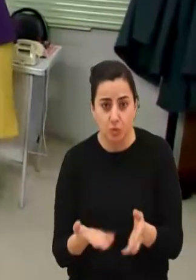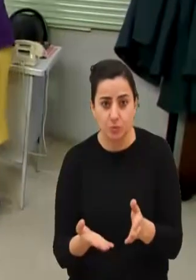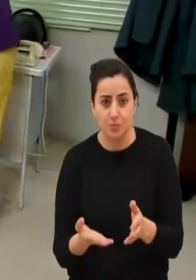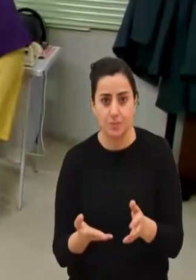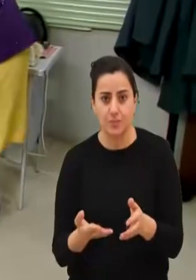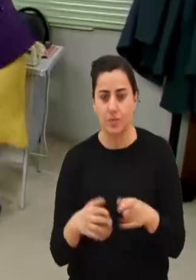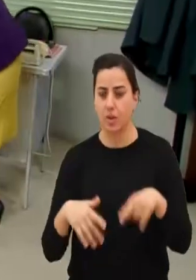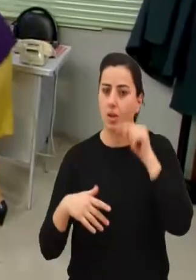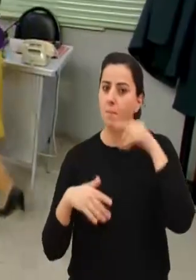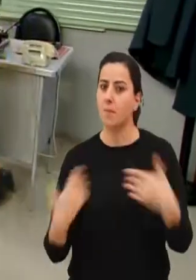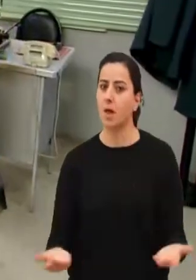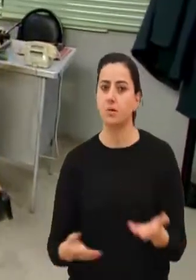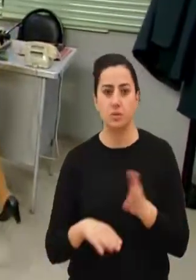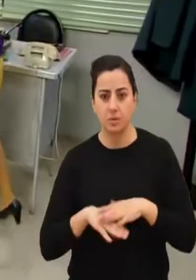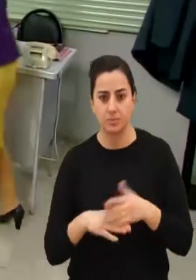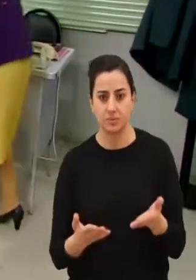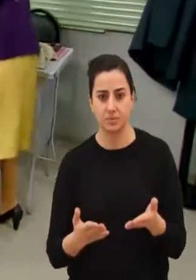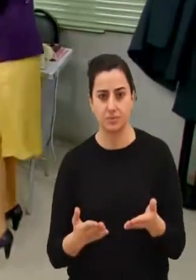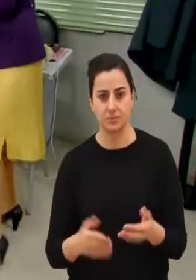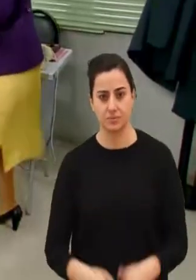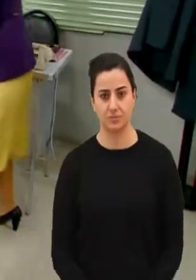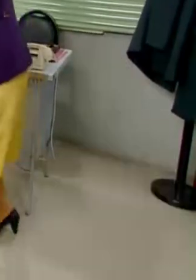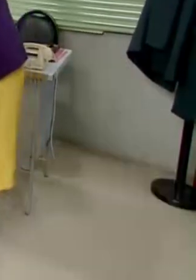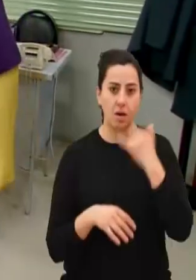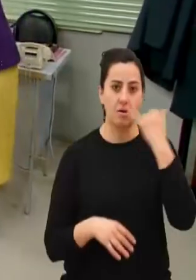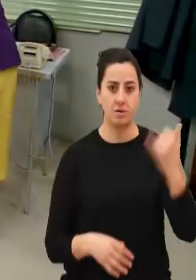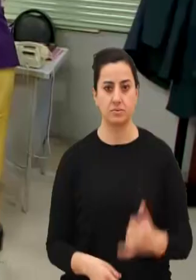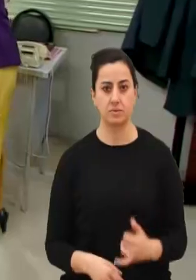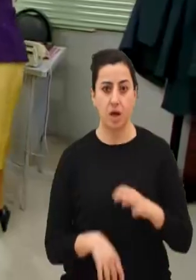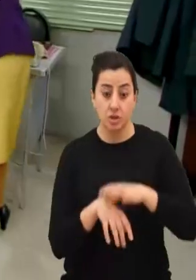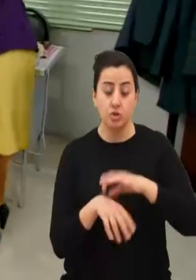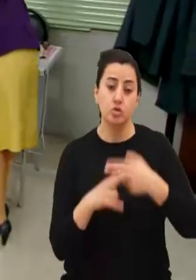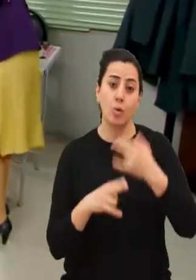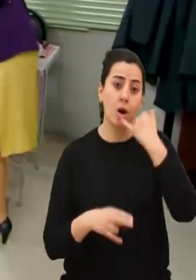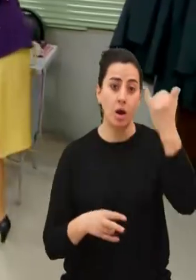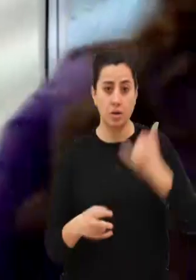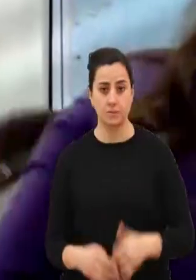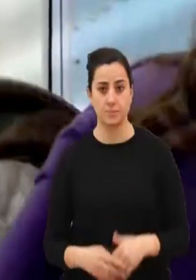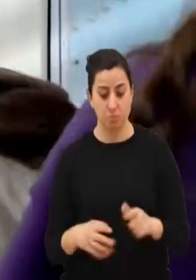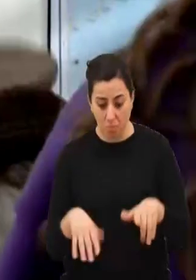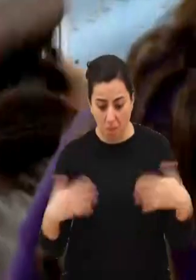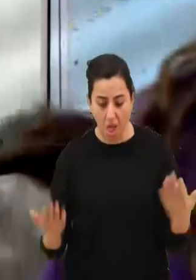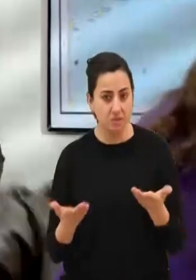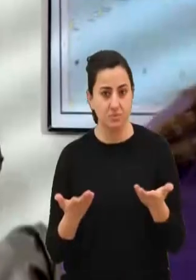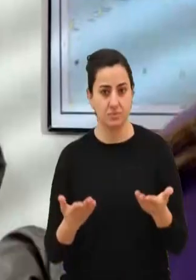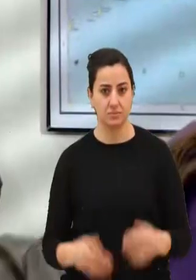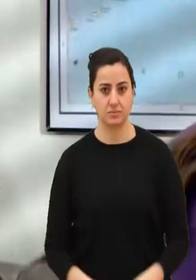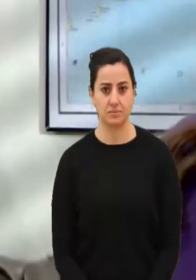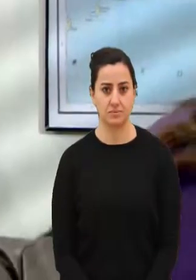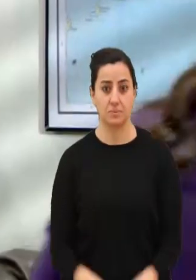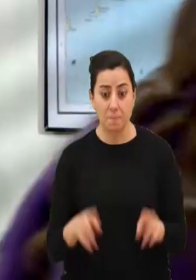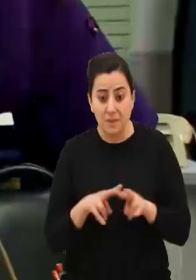Mesut. Adam bayıldı ya. Arkadaş, adam bayıldı. Nereye arayalım? Telefonla dur bakalım. Durun. Hastaneyi ara, bir yere ara. Ne yapalım şimdi? Adam bayıldı. Gördünüz mü? Adam bayılttınız ya.